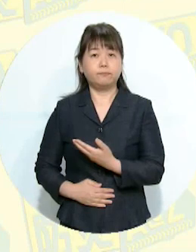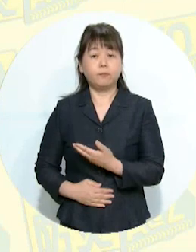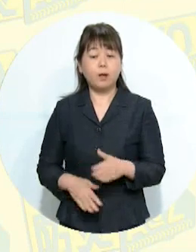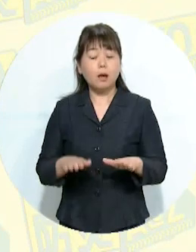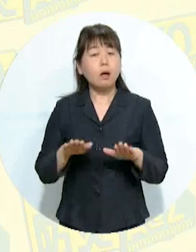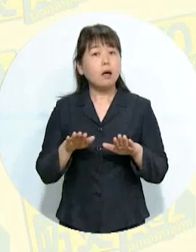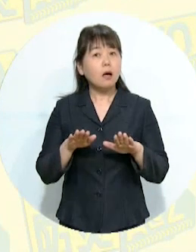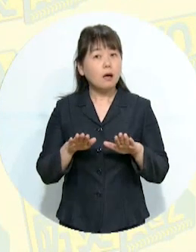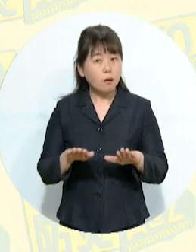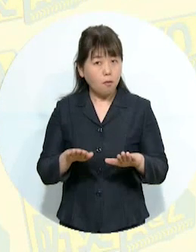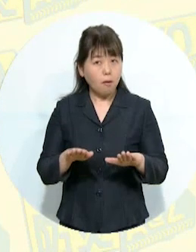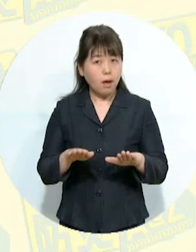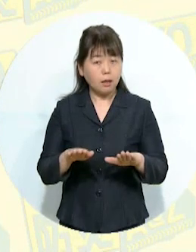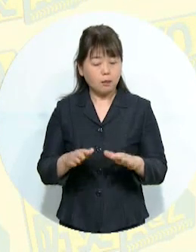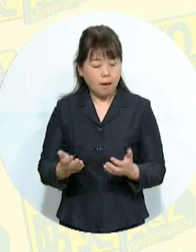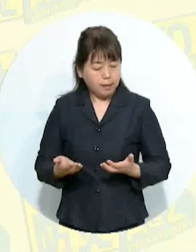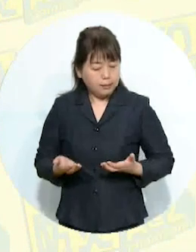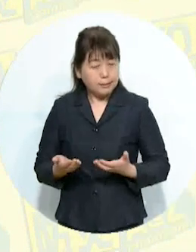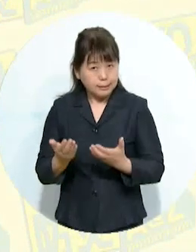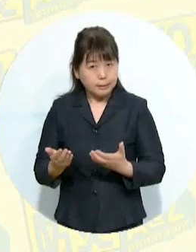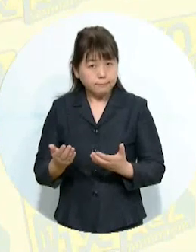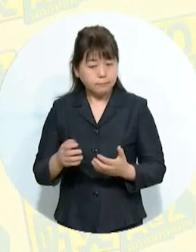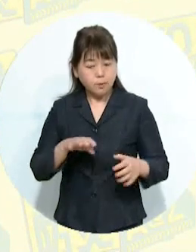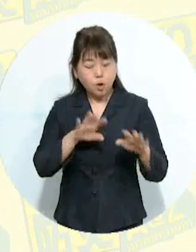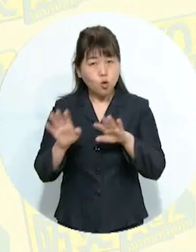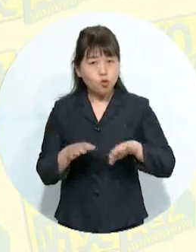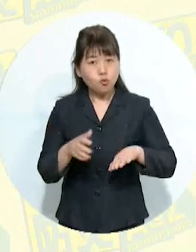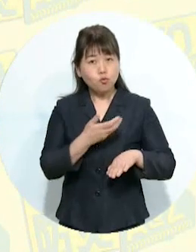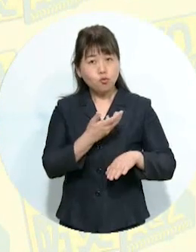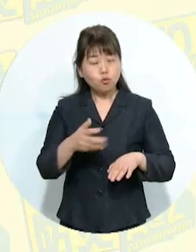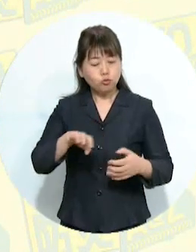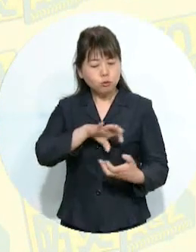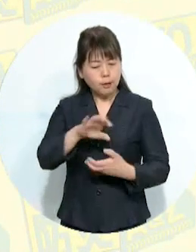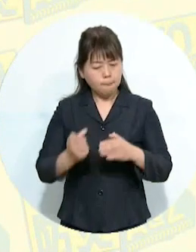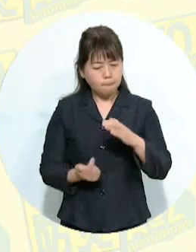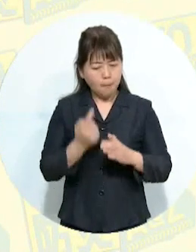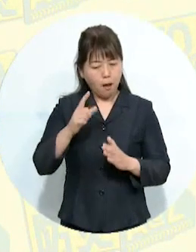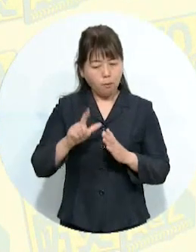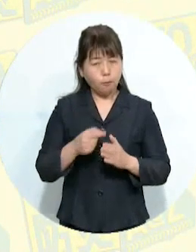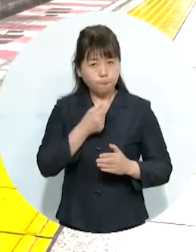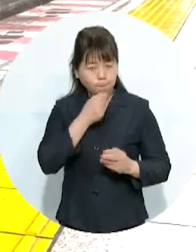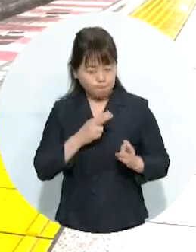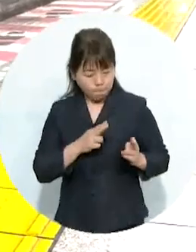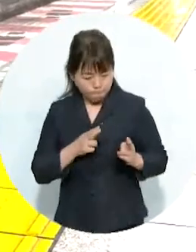今回のテーマは地震・風水害への備えです。